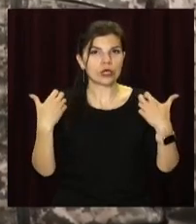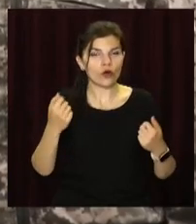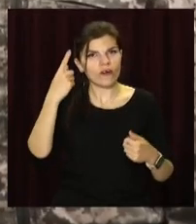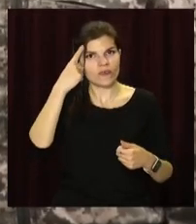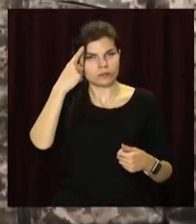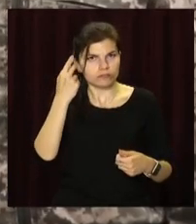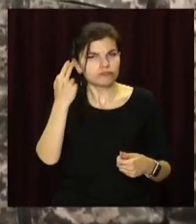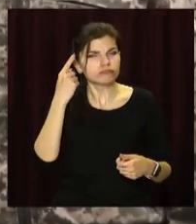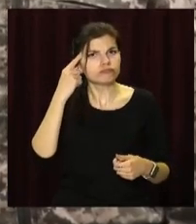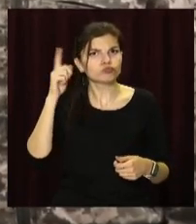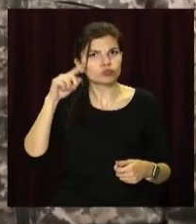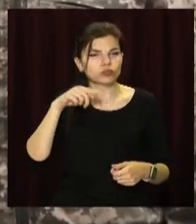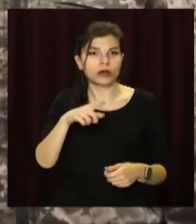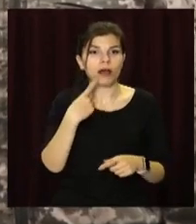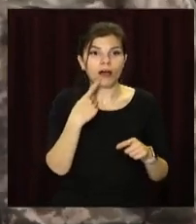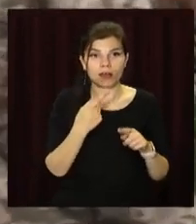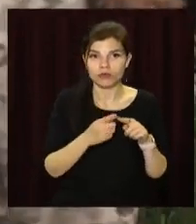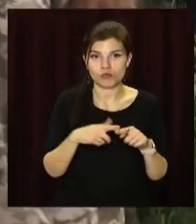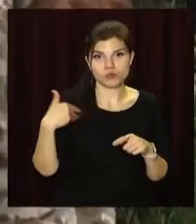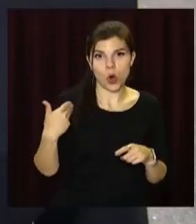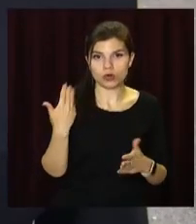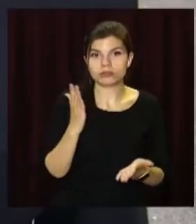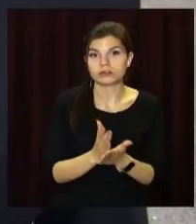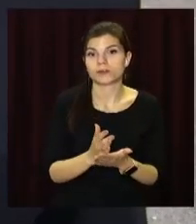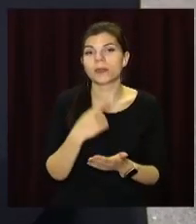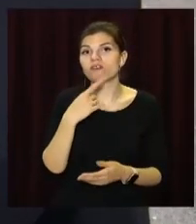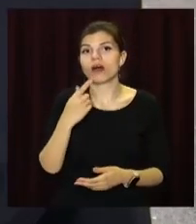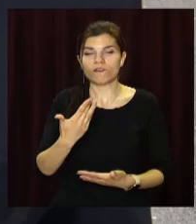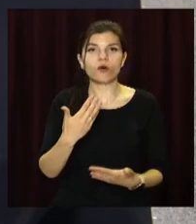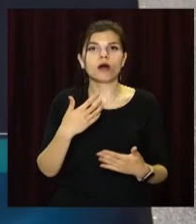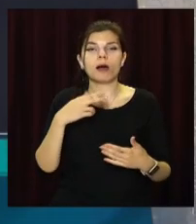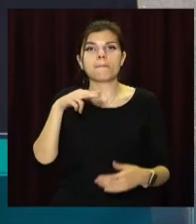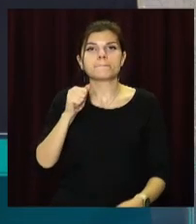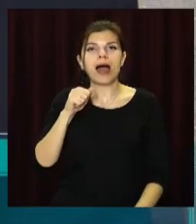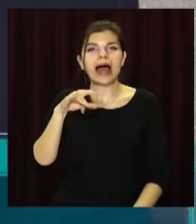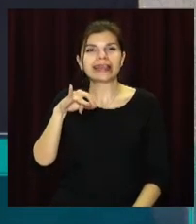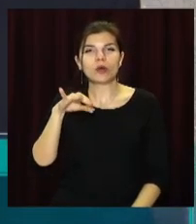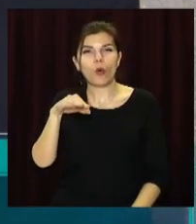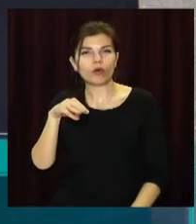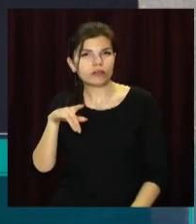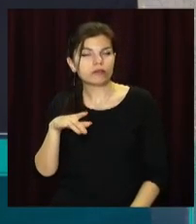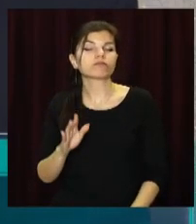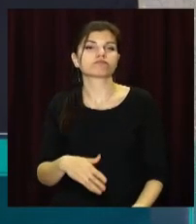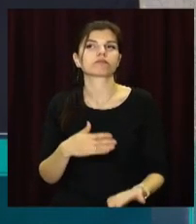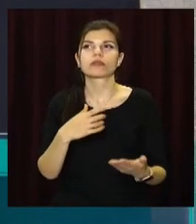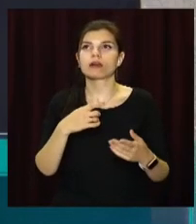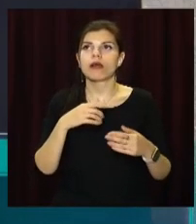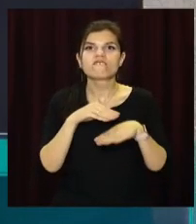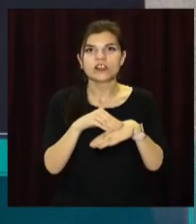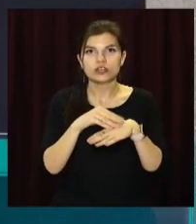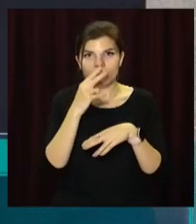свідомих українців, говорить селищний голова Василь Гець. Патріотизм виховує в дітей, фізично